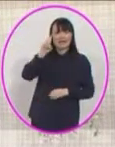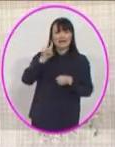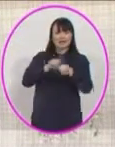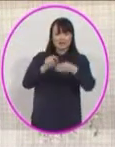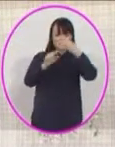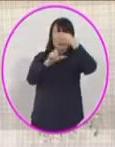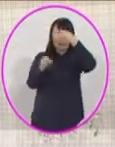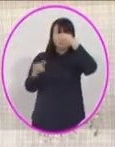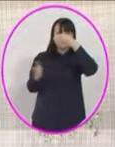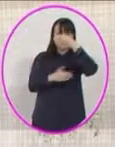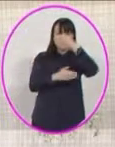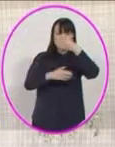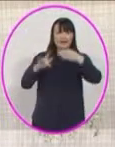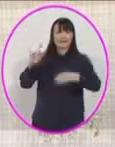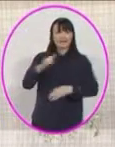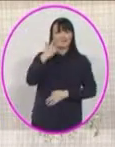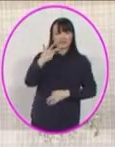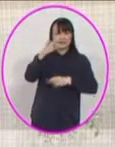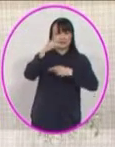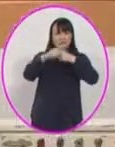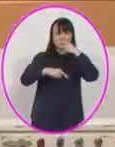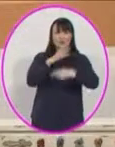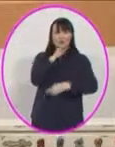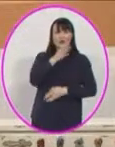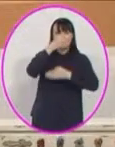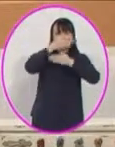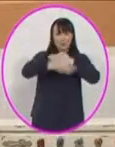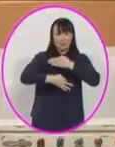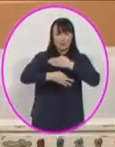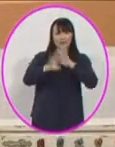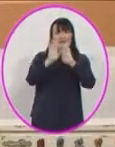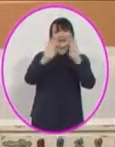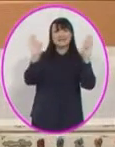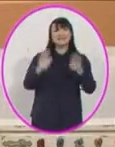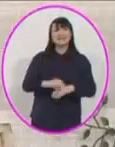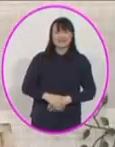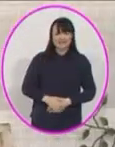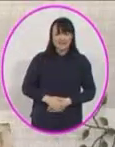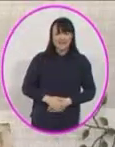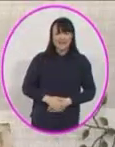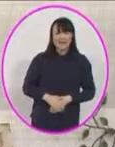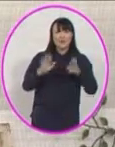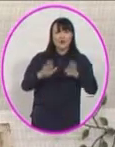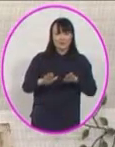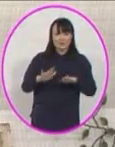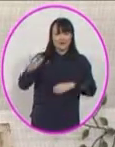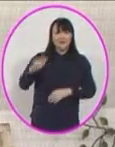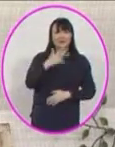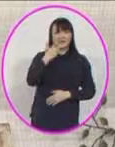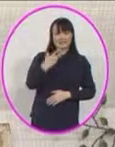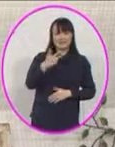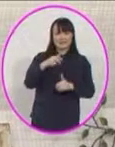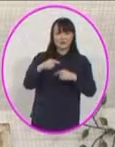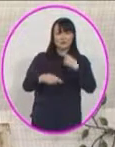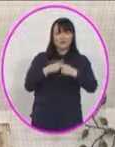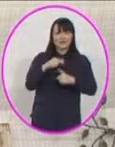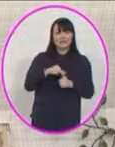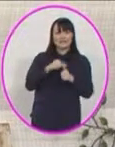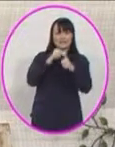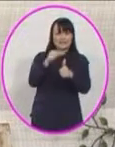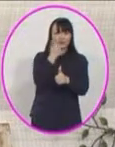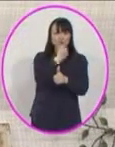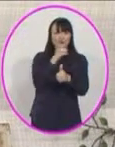手話言語条例が施行されました今回は伊丹市設置手話通訳者の